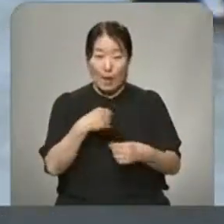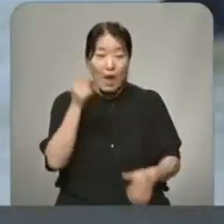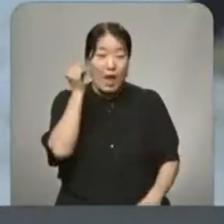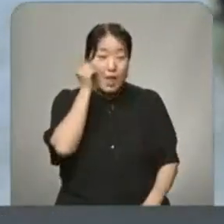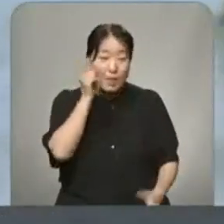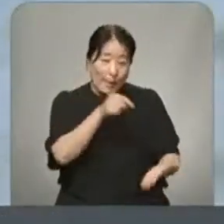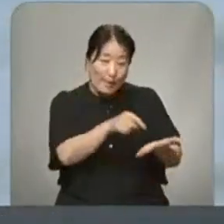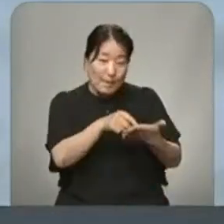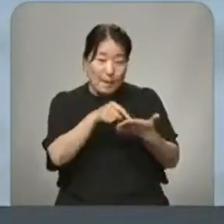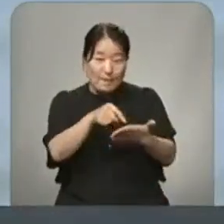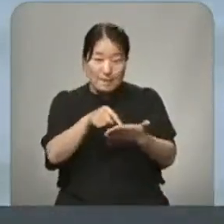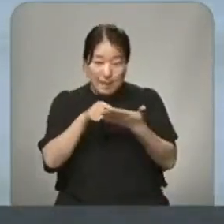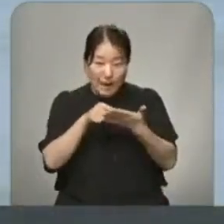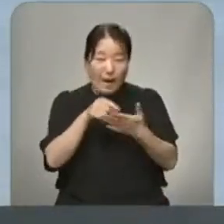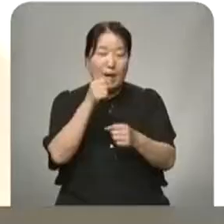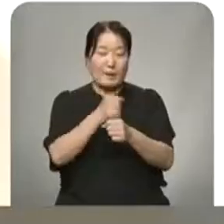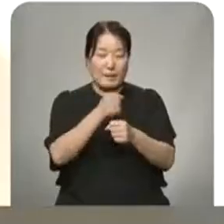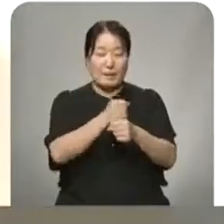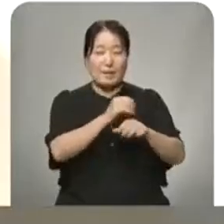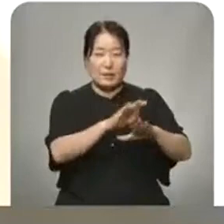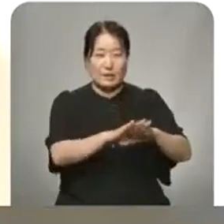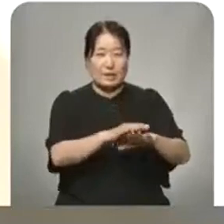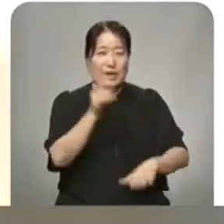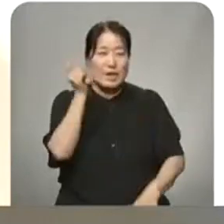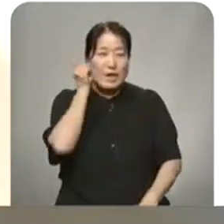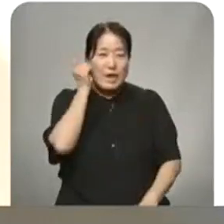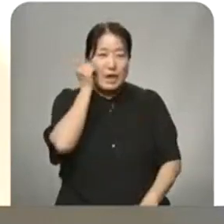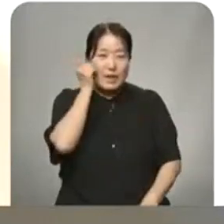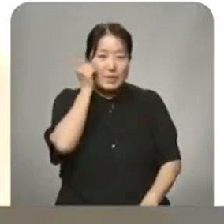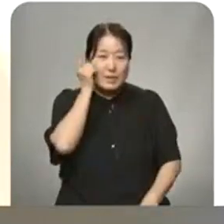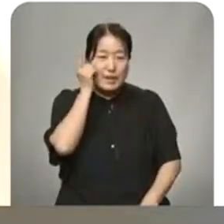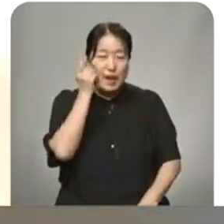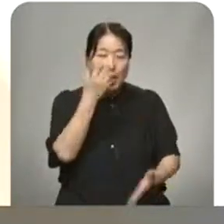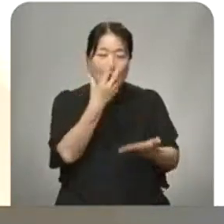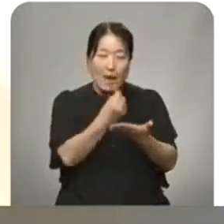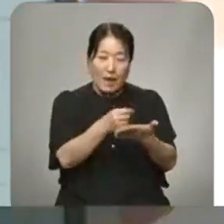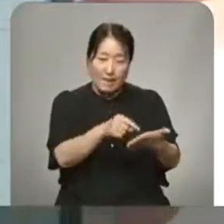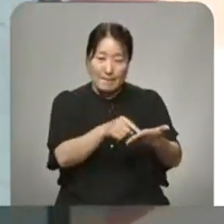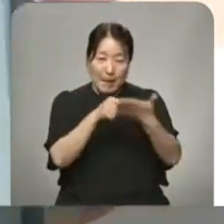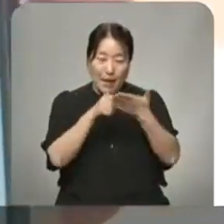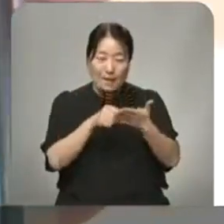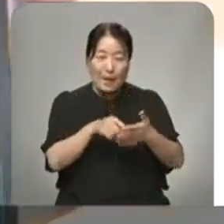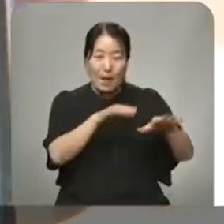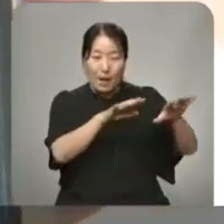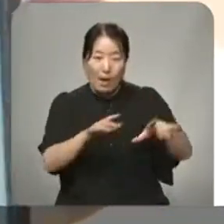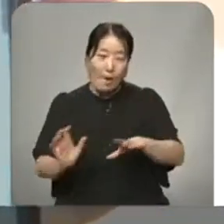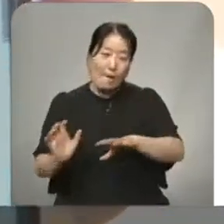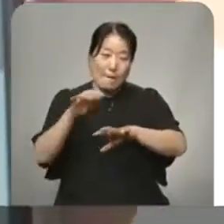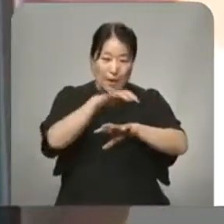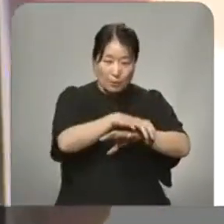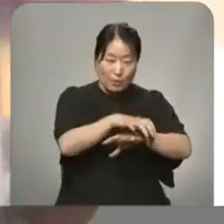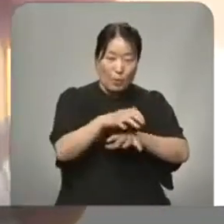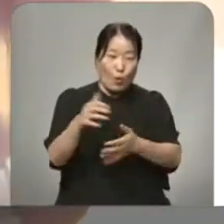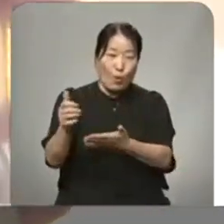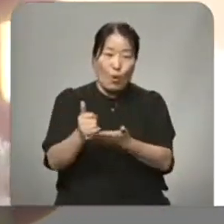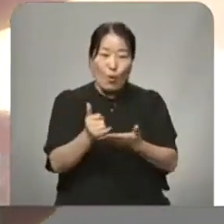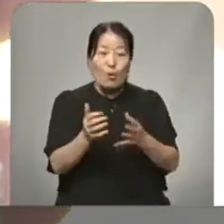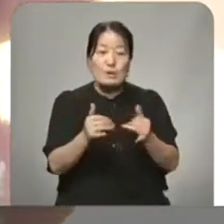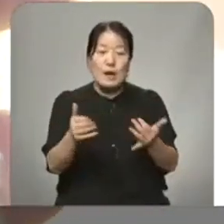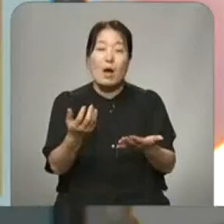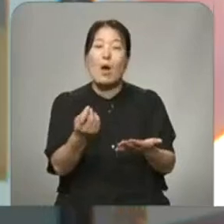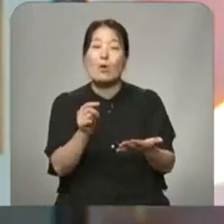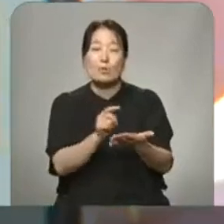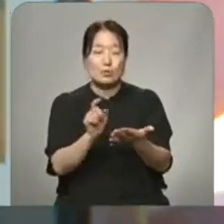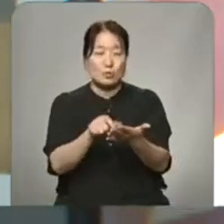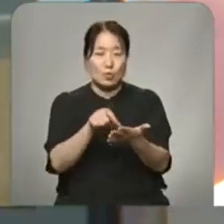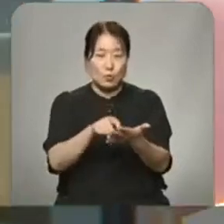플랫폼을 구축했습니다. 스마트폰 앱 고고 양양을 활용하면 실시간 파도 현황과 해변 혼잡도 확인은 물론 서핑